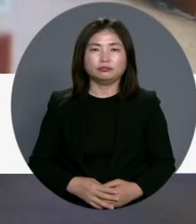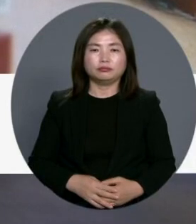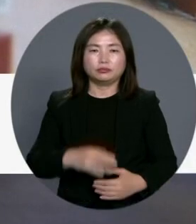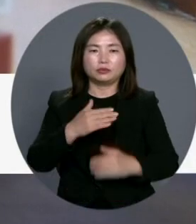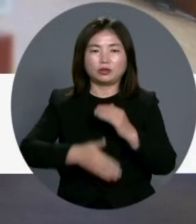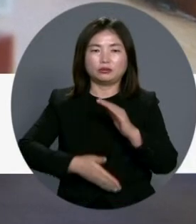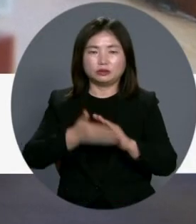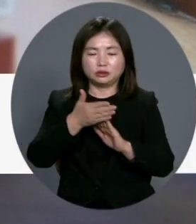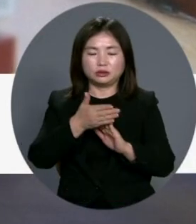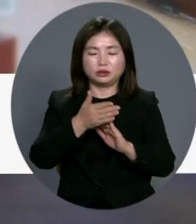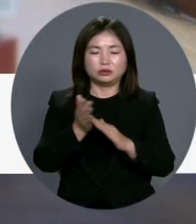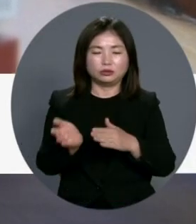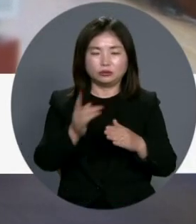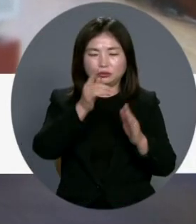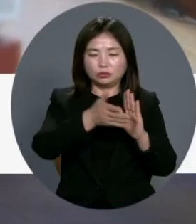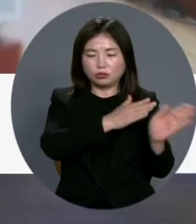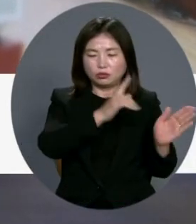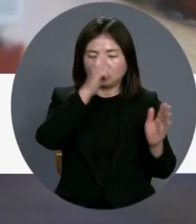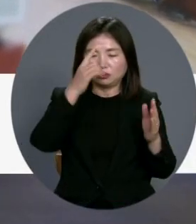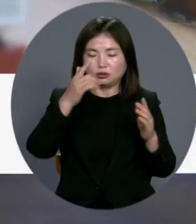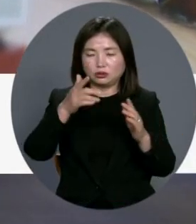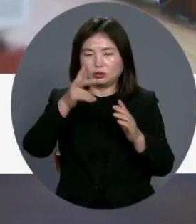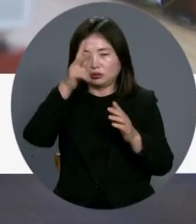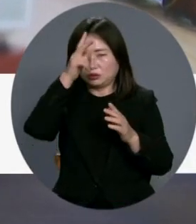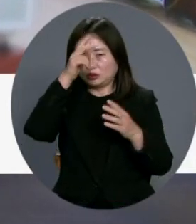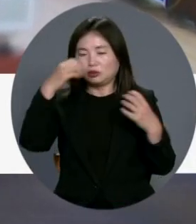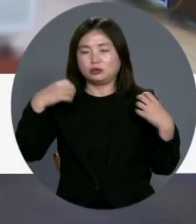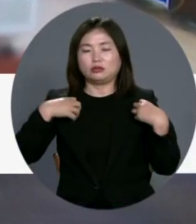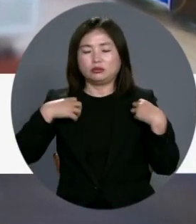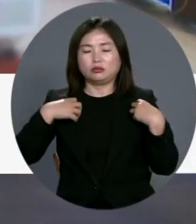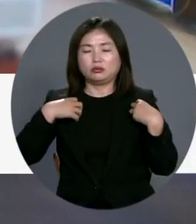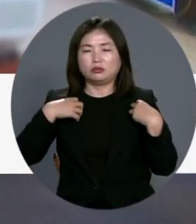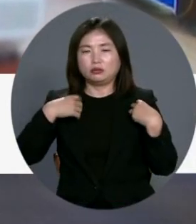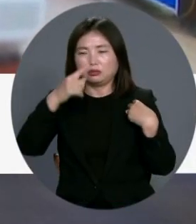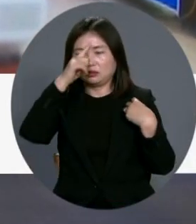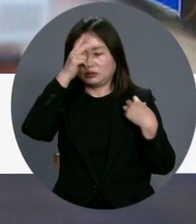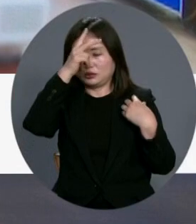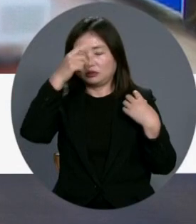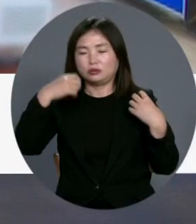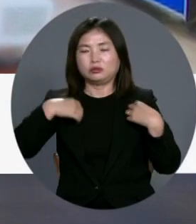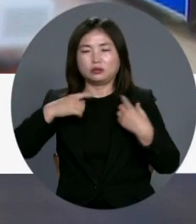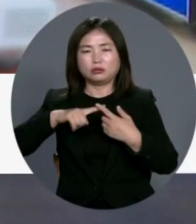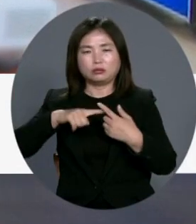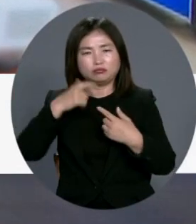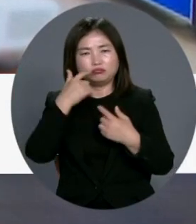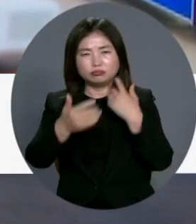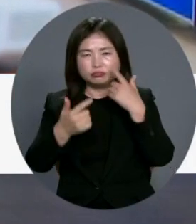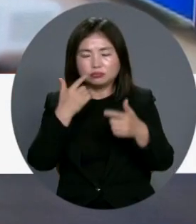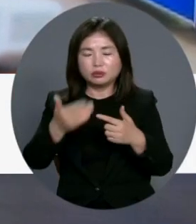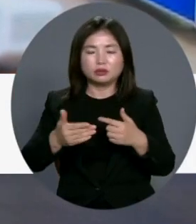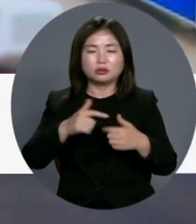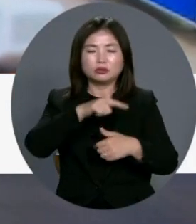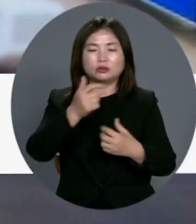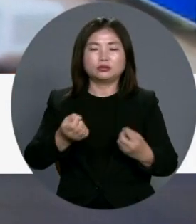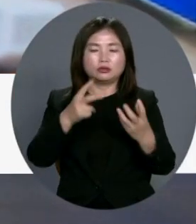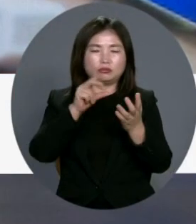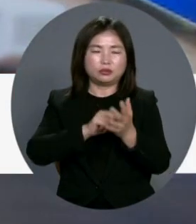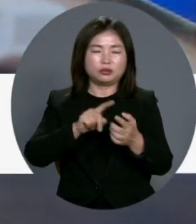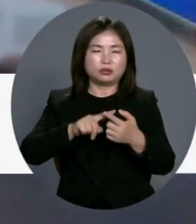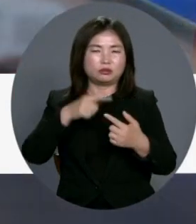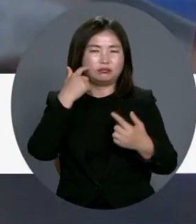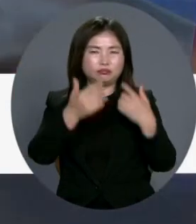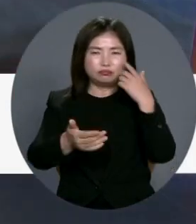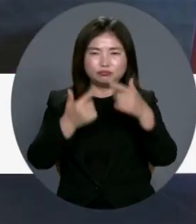대구시에 이어 대구 경찰청에 대한 국정 감사도 진행됐습니다 대구시와 마찬가지로 퀴어 축제 충돌과 관련한 질리가